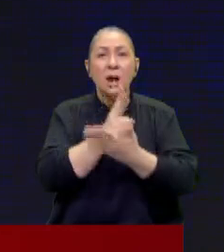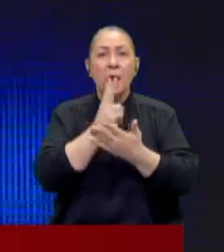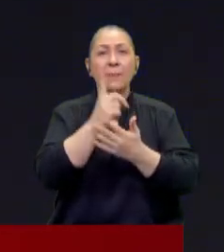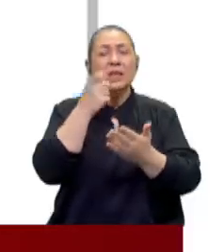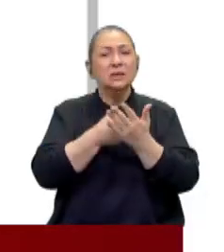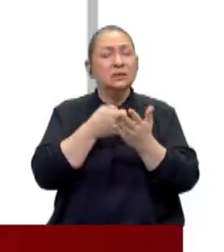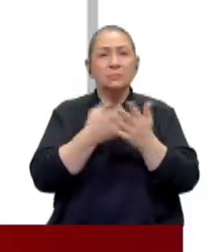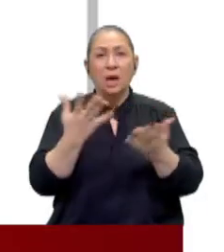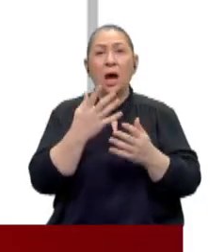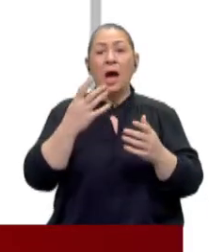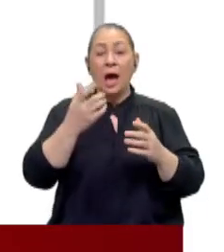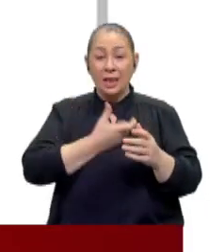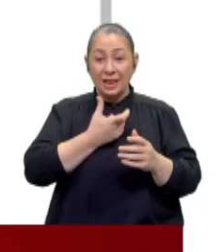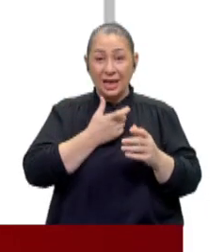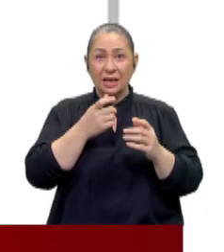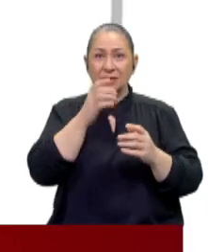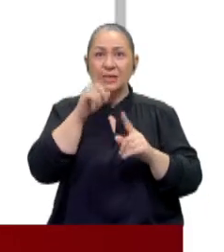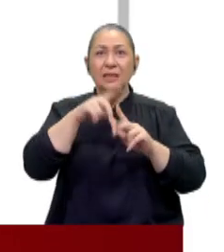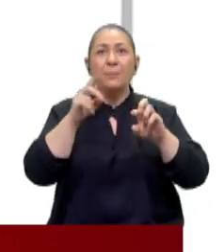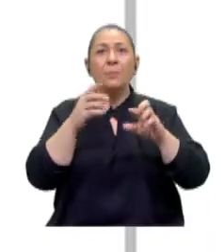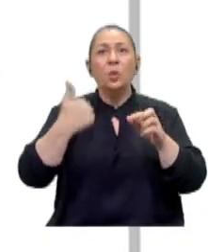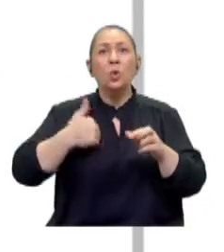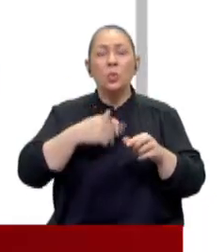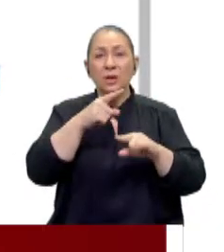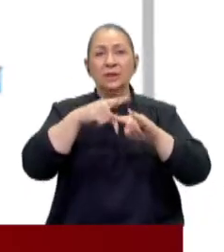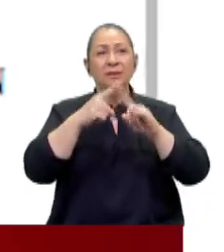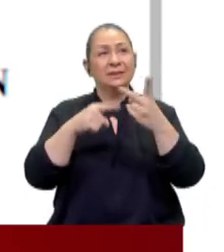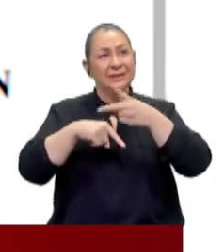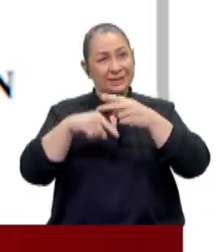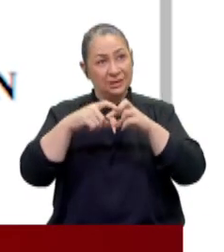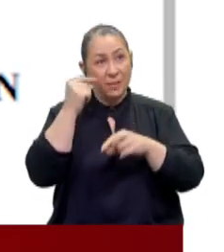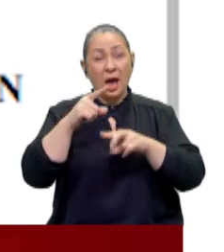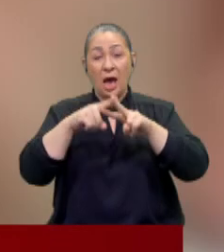isim de Adli Tıp Kurumu Başkanlığı'na getirilen Hızır Aslı Yüksek oldu.